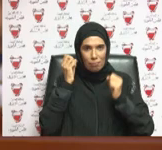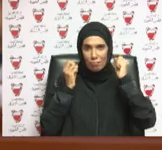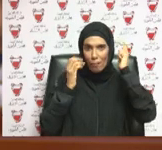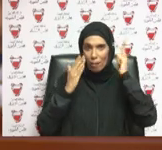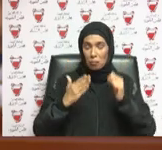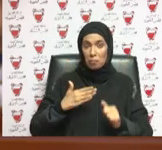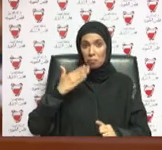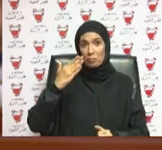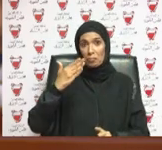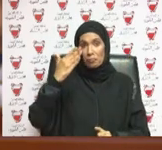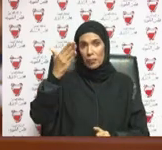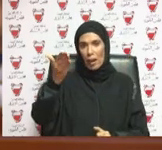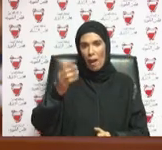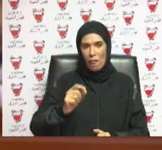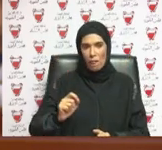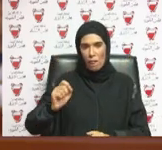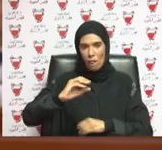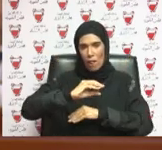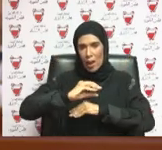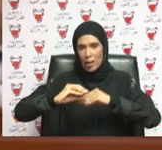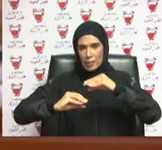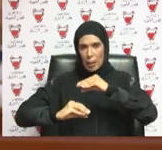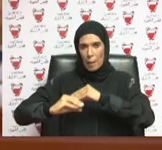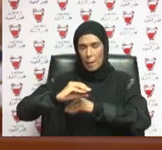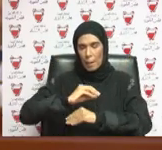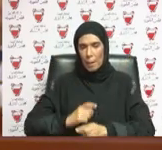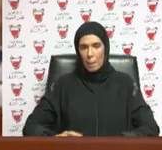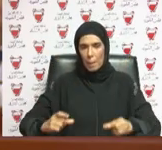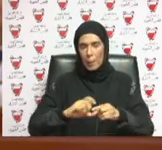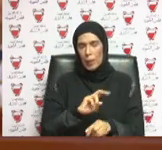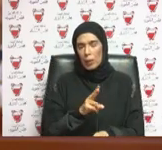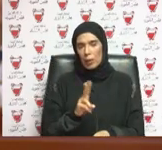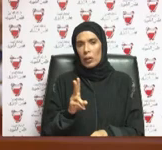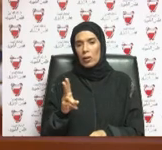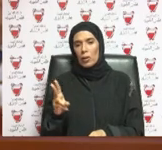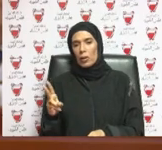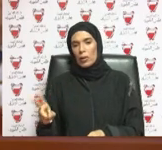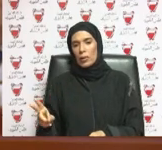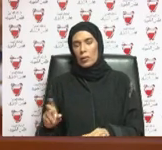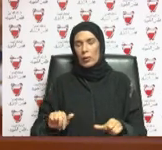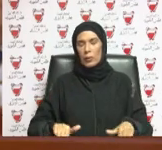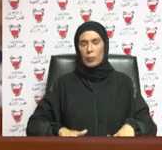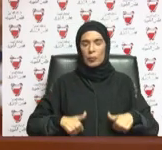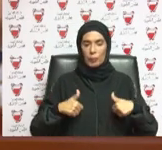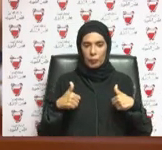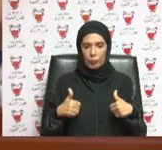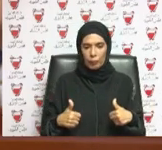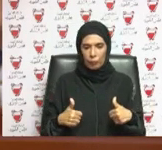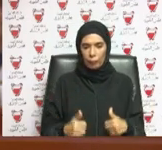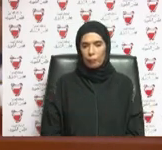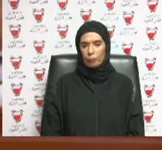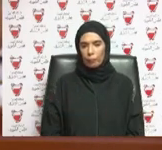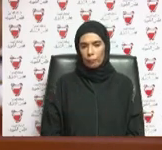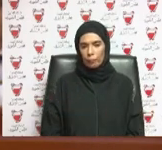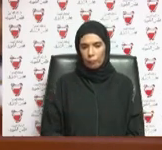ورؤيته وفلسفته في إدارة مختلف مناحي الحياة، فهو